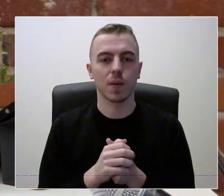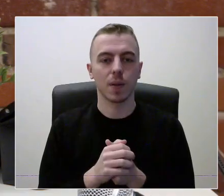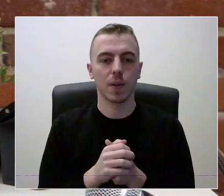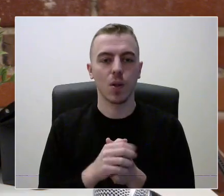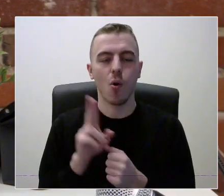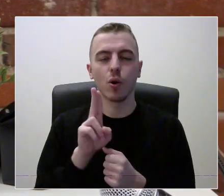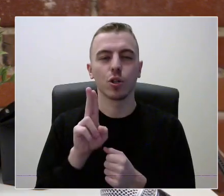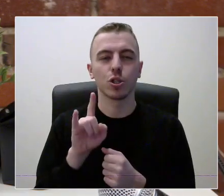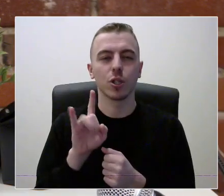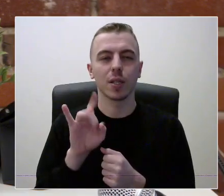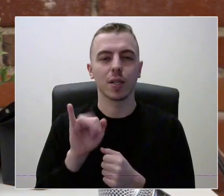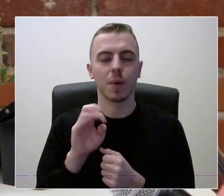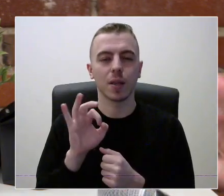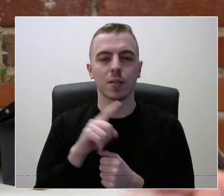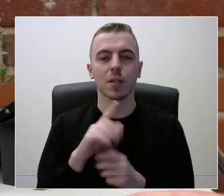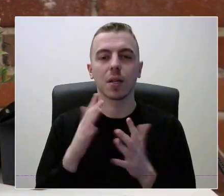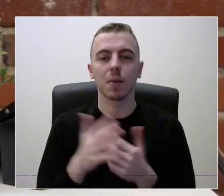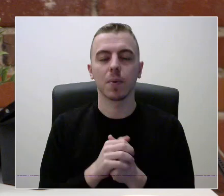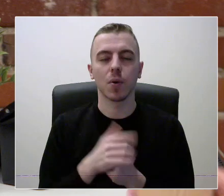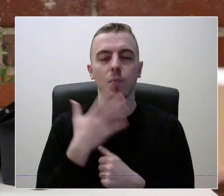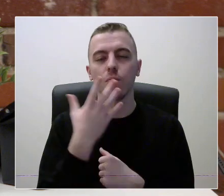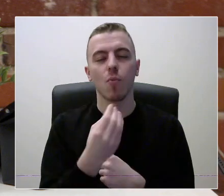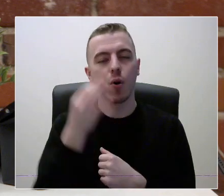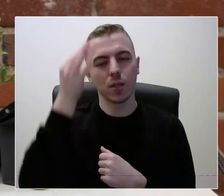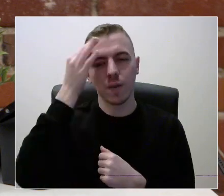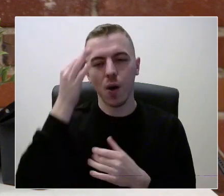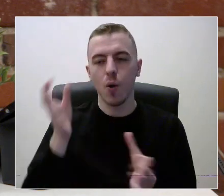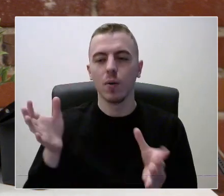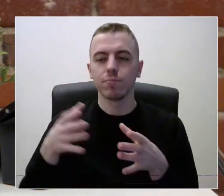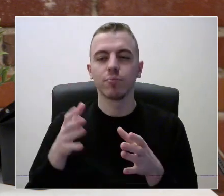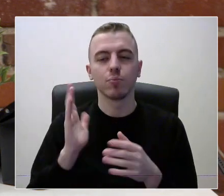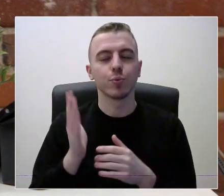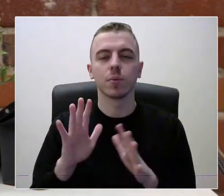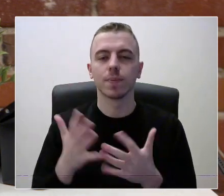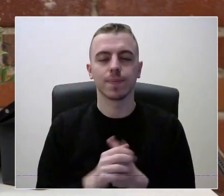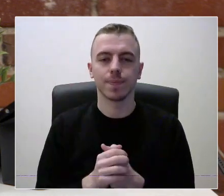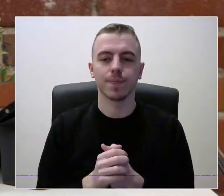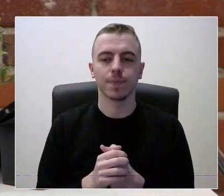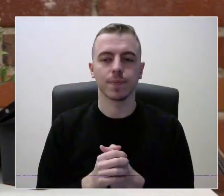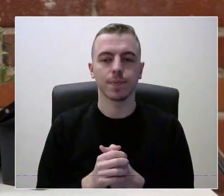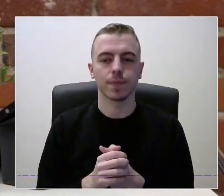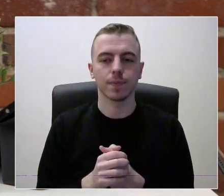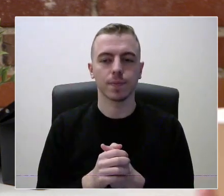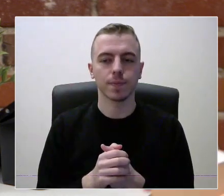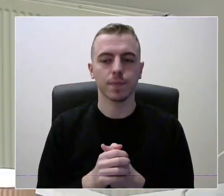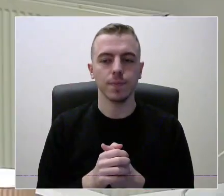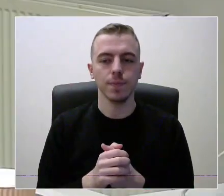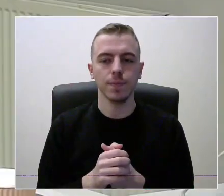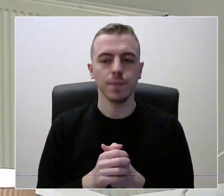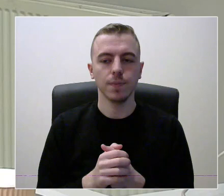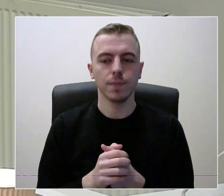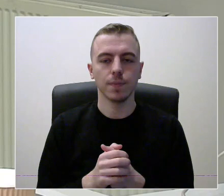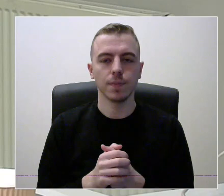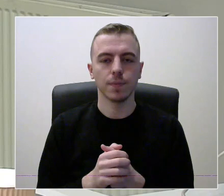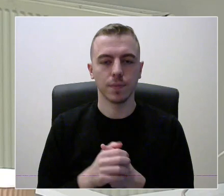Žygimantai, kokia jūsų svajonių koalicija, jeigu jūs laimėtumėt rinkimus? Tiesa, aš turiu menį